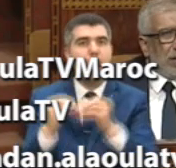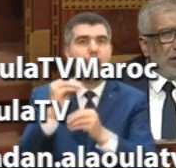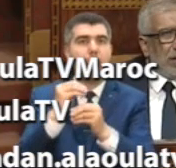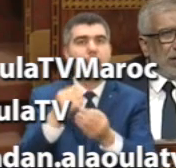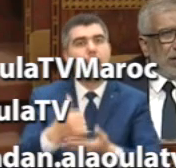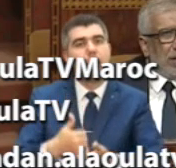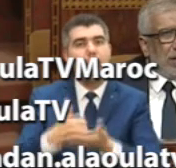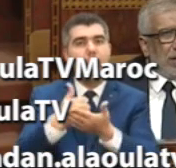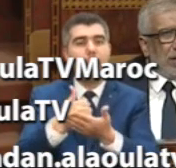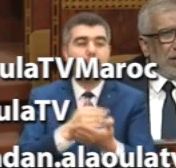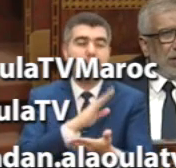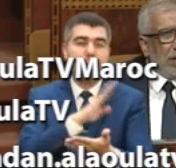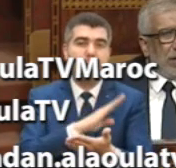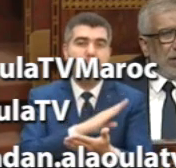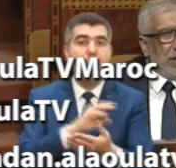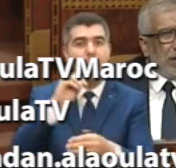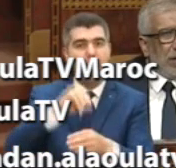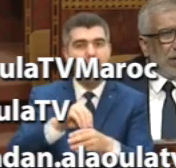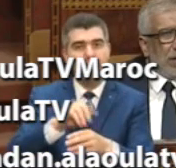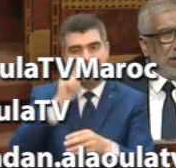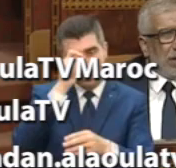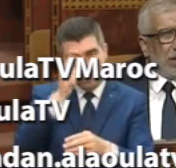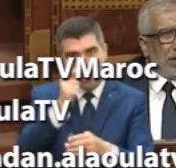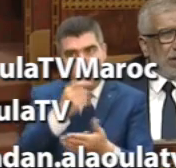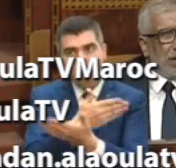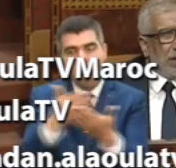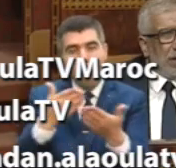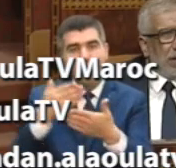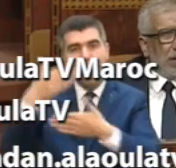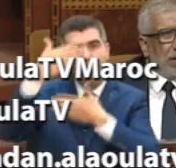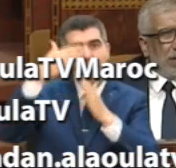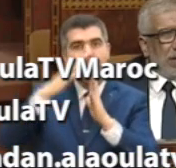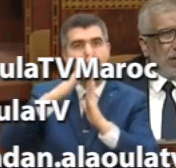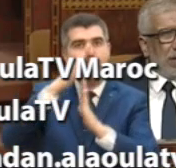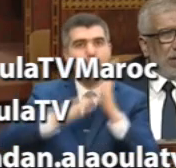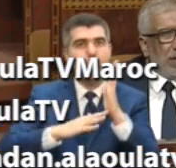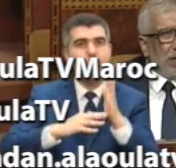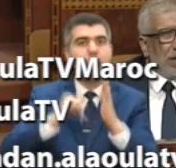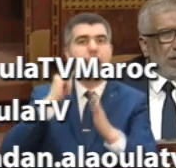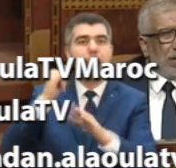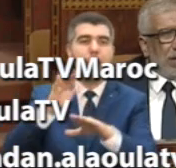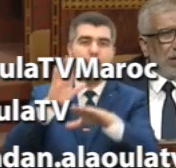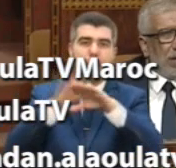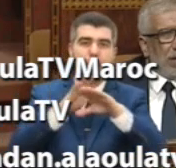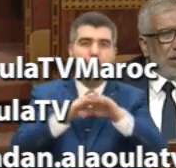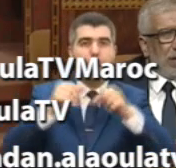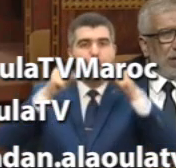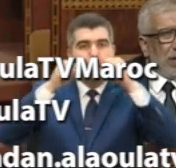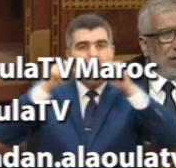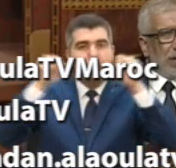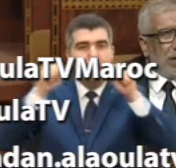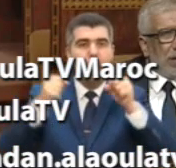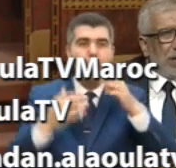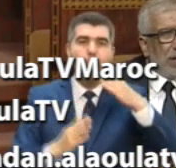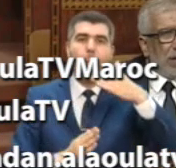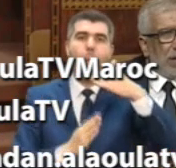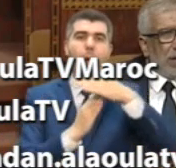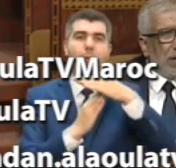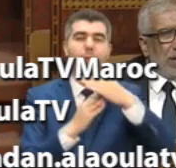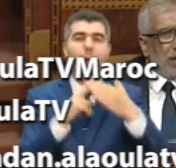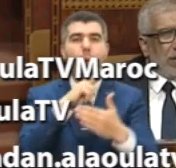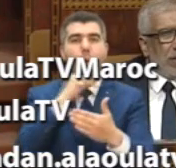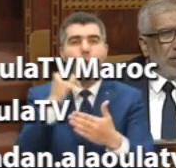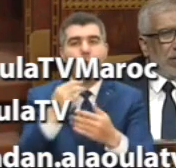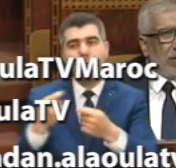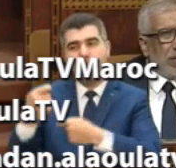هذا الصمود، وتحية مرة أخرى للشعب المغربي، لكل ما نودي إلا وخرج في المسيرات، قاطع البضائع الصهيونية إلا